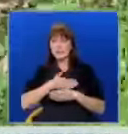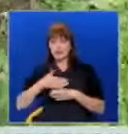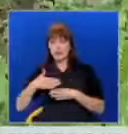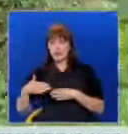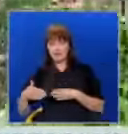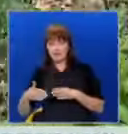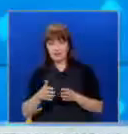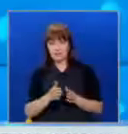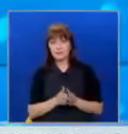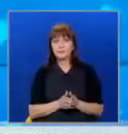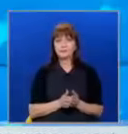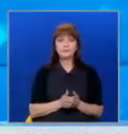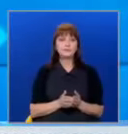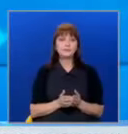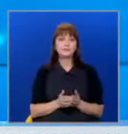Киев.